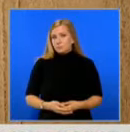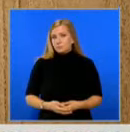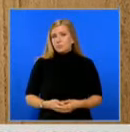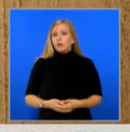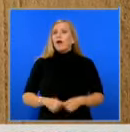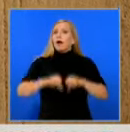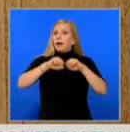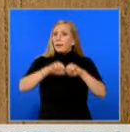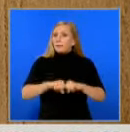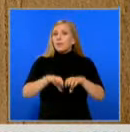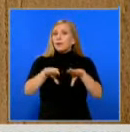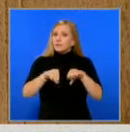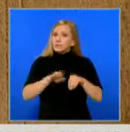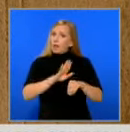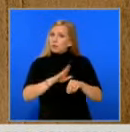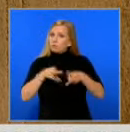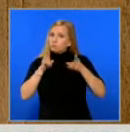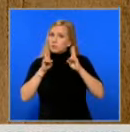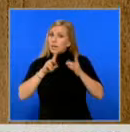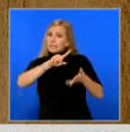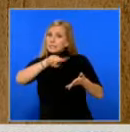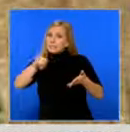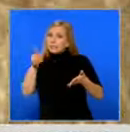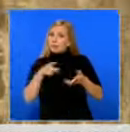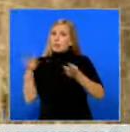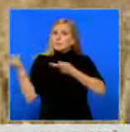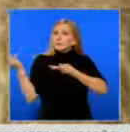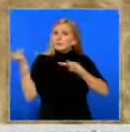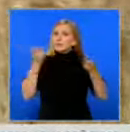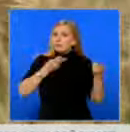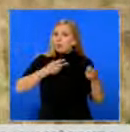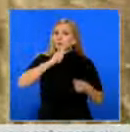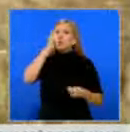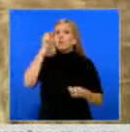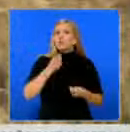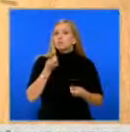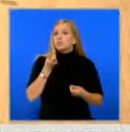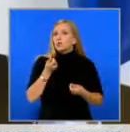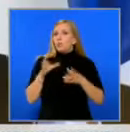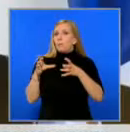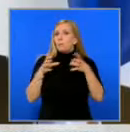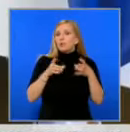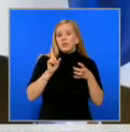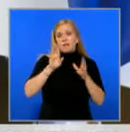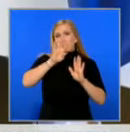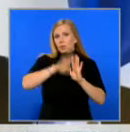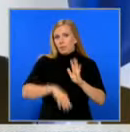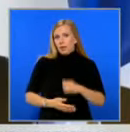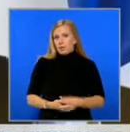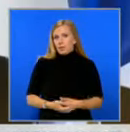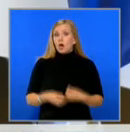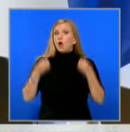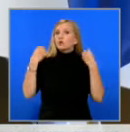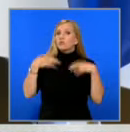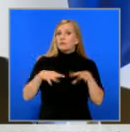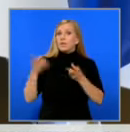кабинетът е взел своето решение забраната за внос на украинско зърно и продукти трябва да отпадне освобождаването на вноса